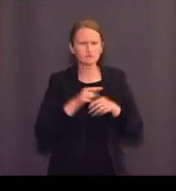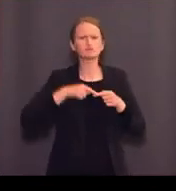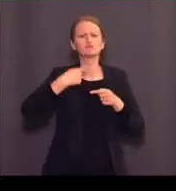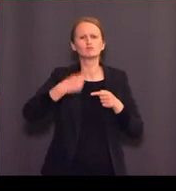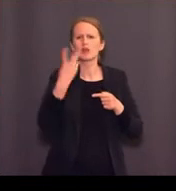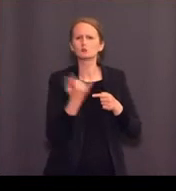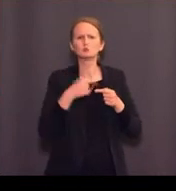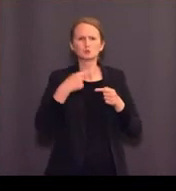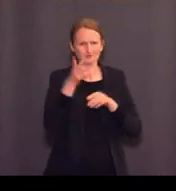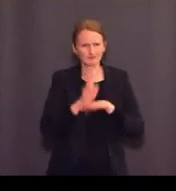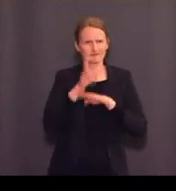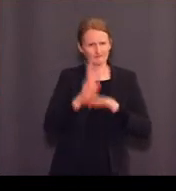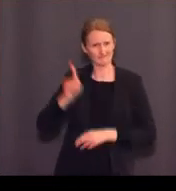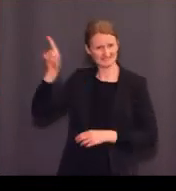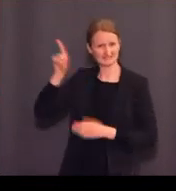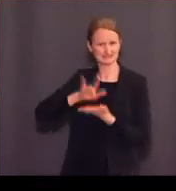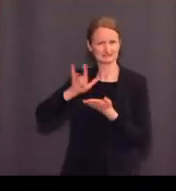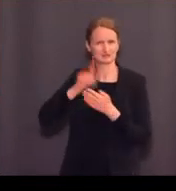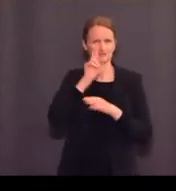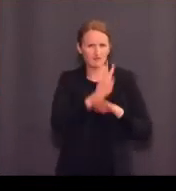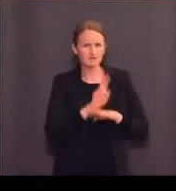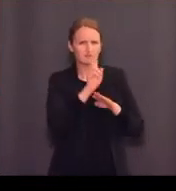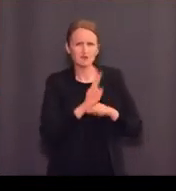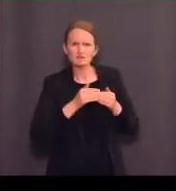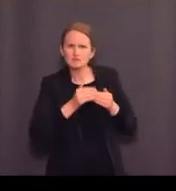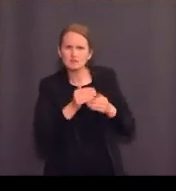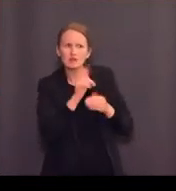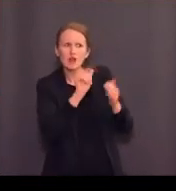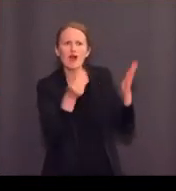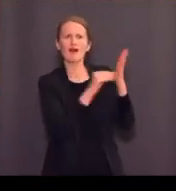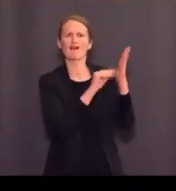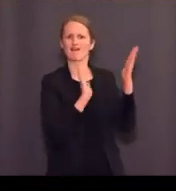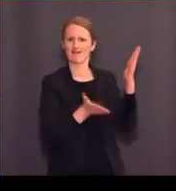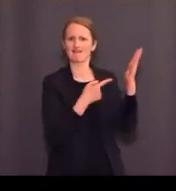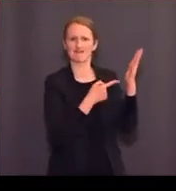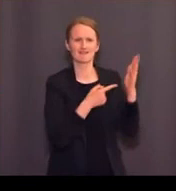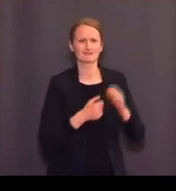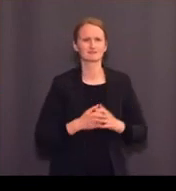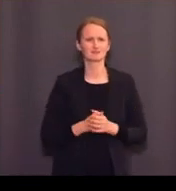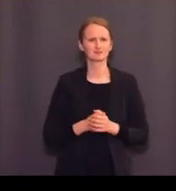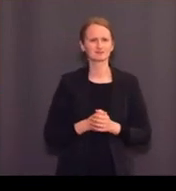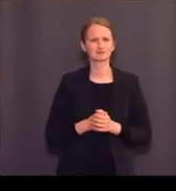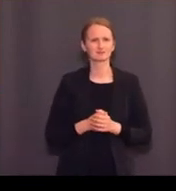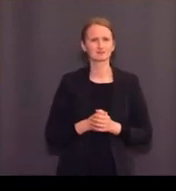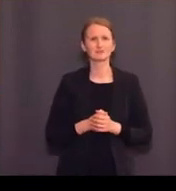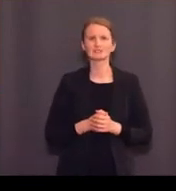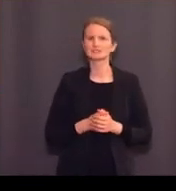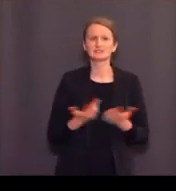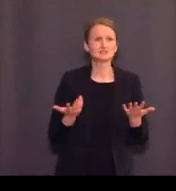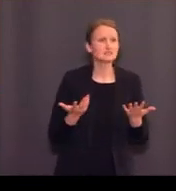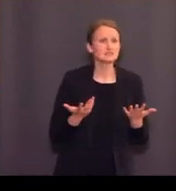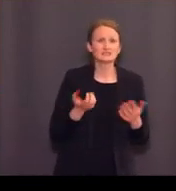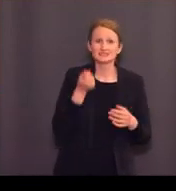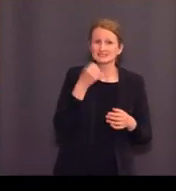www.myhealthviewer.be pendant le mois d'avril. Si vous êtes un patient à risque et que vous ne figurez pas sur